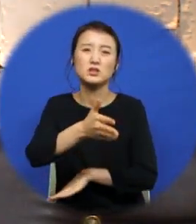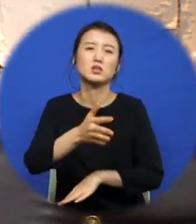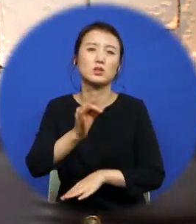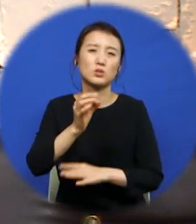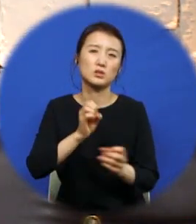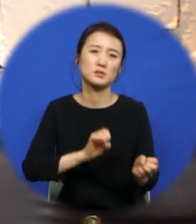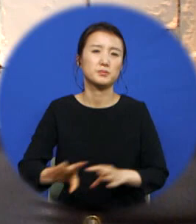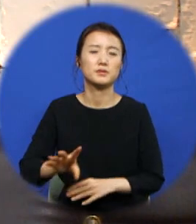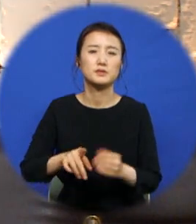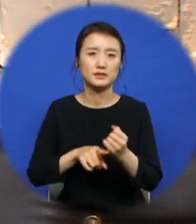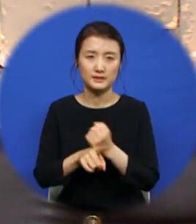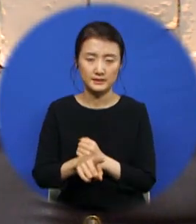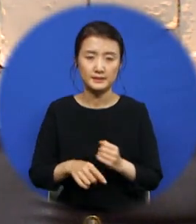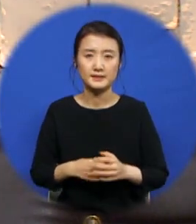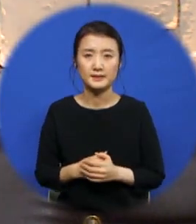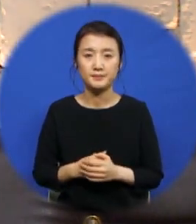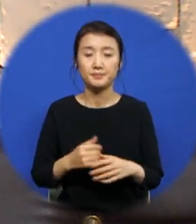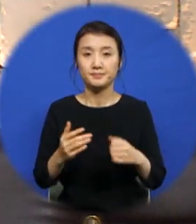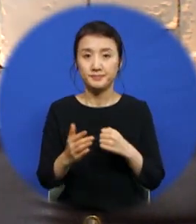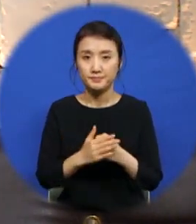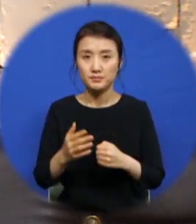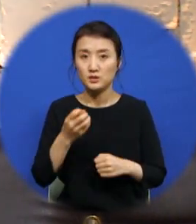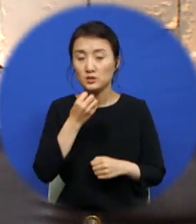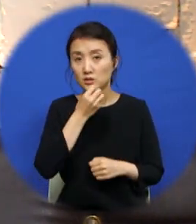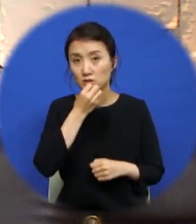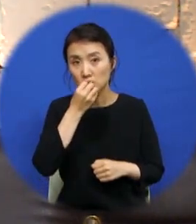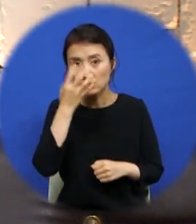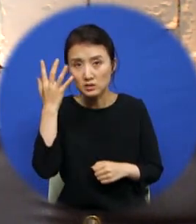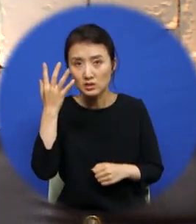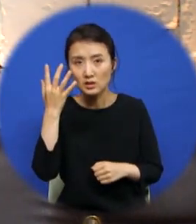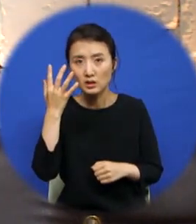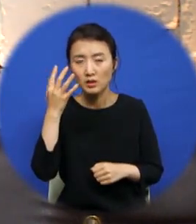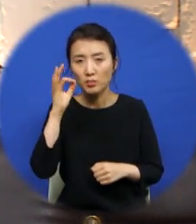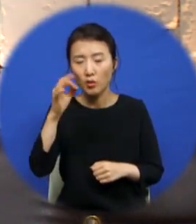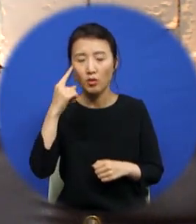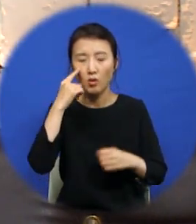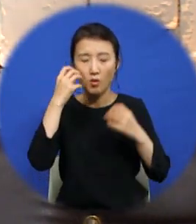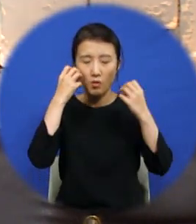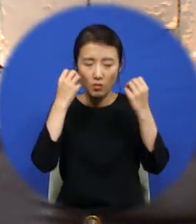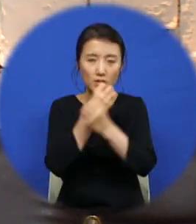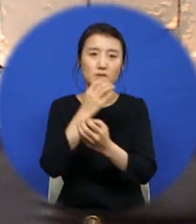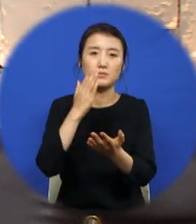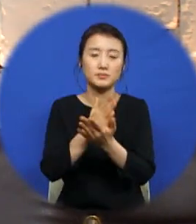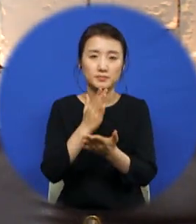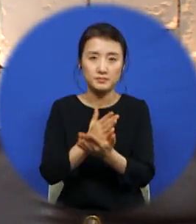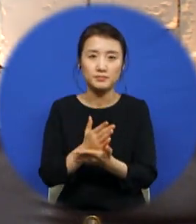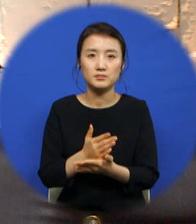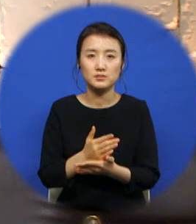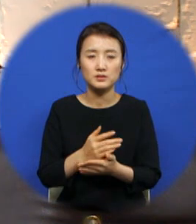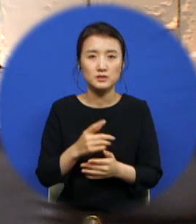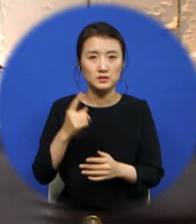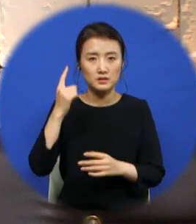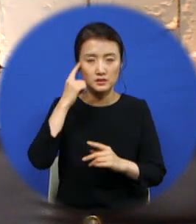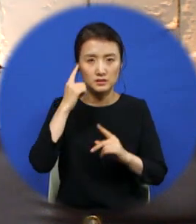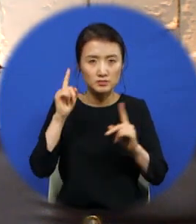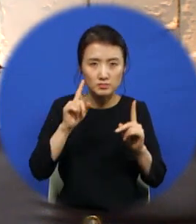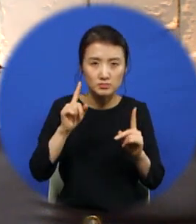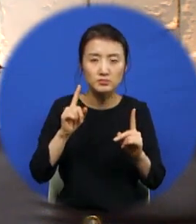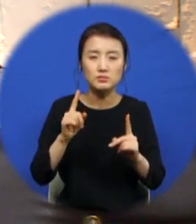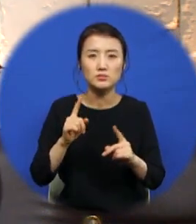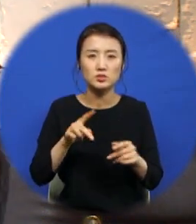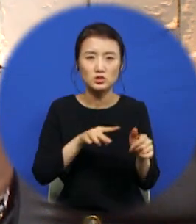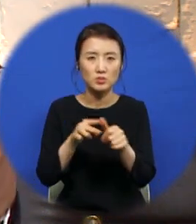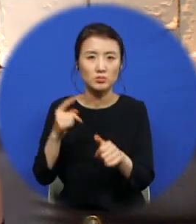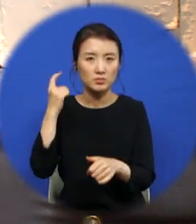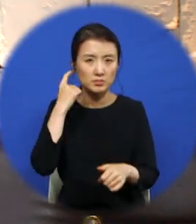항상 이렇게 우리가 유행이 눈이 이렇게 가리지 않도록 이렇게 넣을 깨어 있는 그런 사람이 돼야